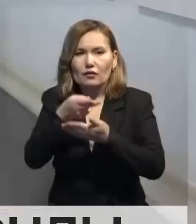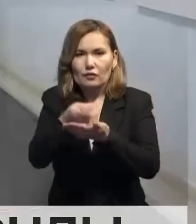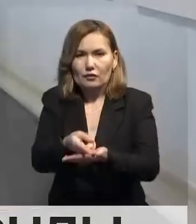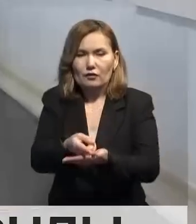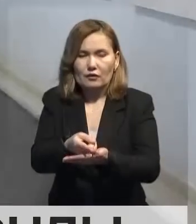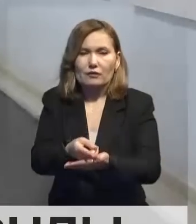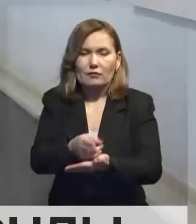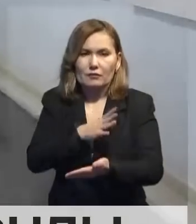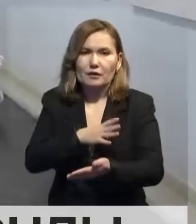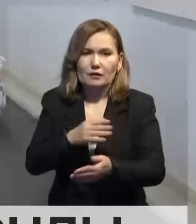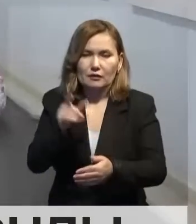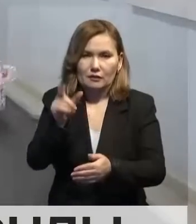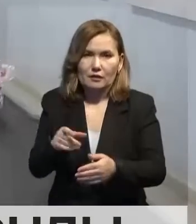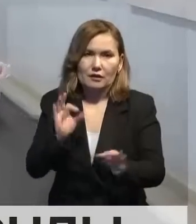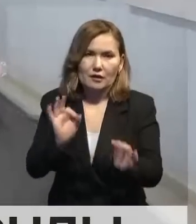тұрған